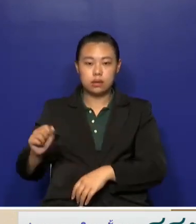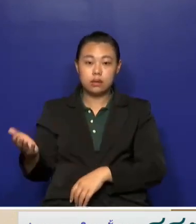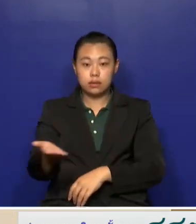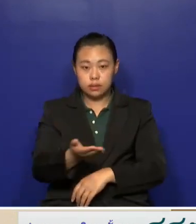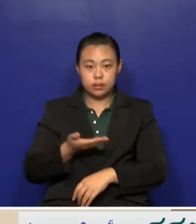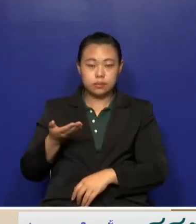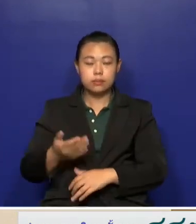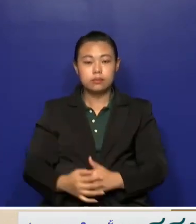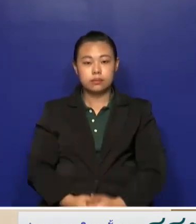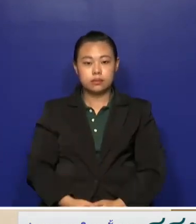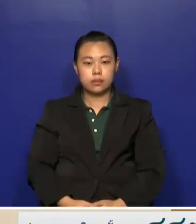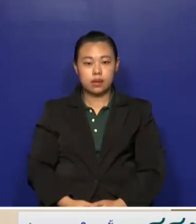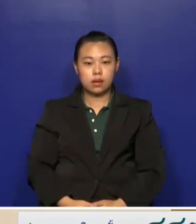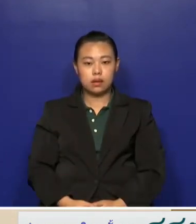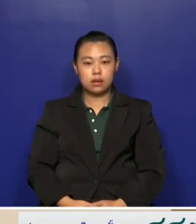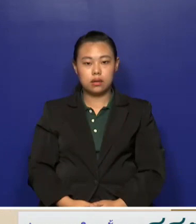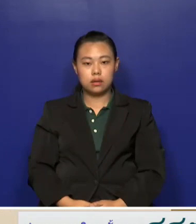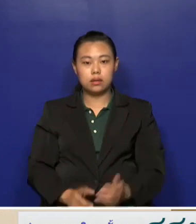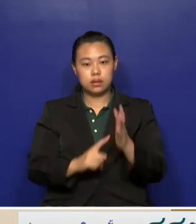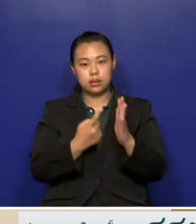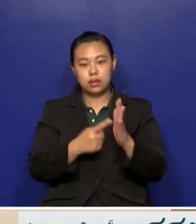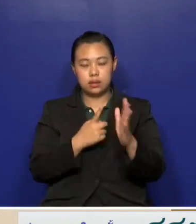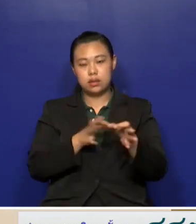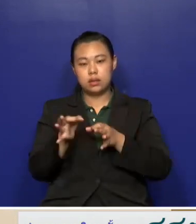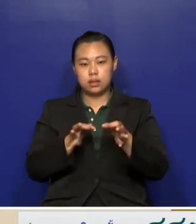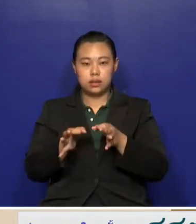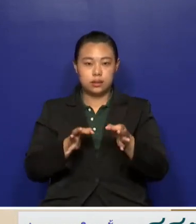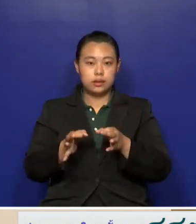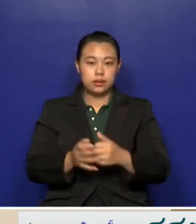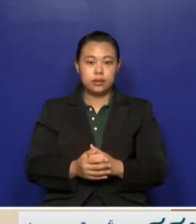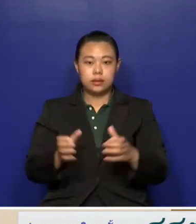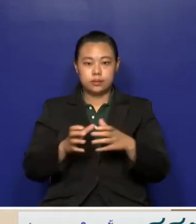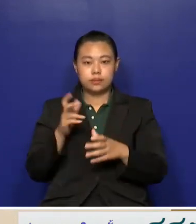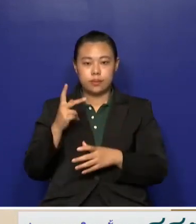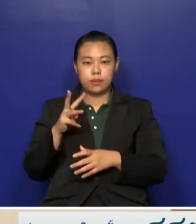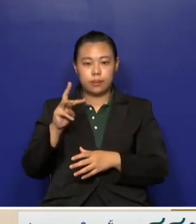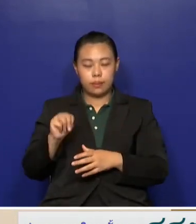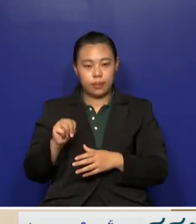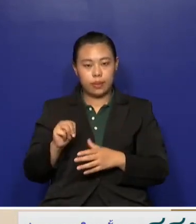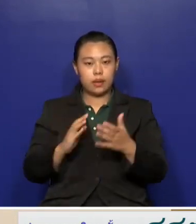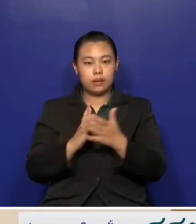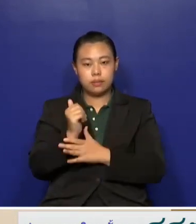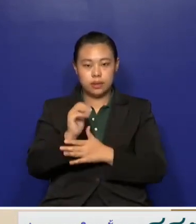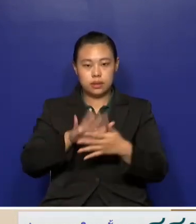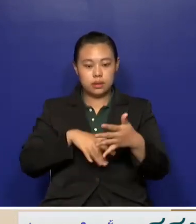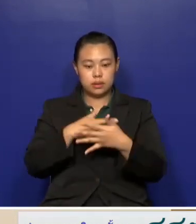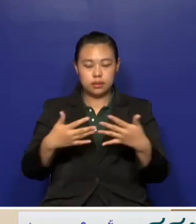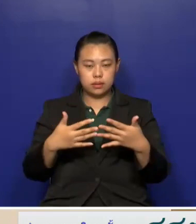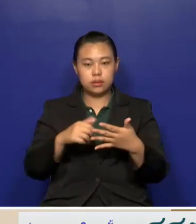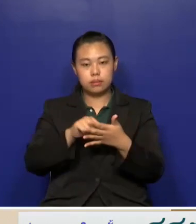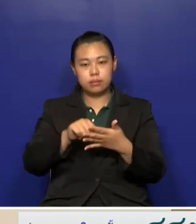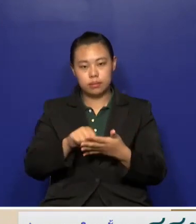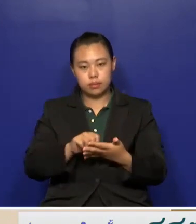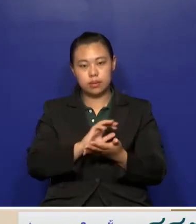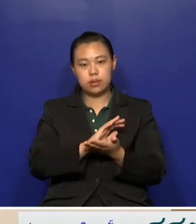พนะครับอย่างที่ได้เรียนตอนต้นนะครับว่าคณะรัฐมนตรีได้มีมติเห็นชอบร่างแผนการปฏิรูปประเทศฉบับปรับปรุงแล้วก็แนวท